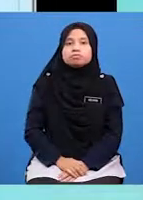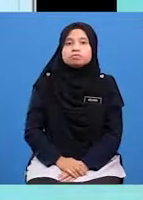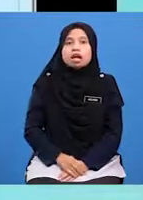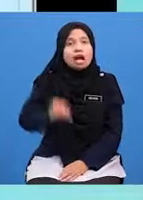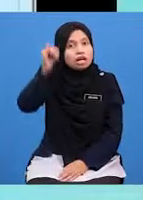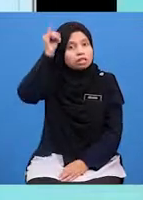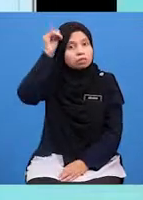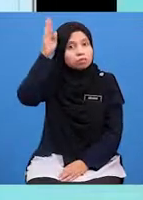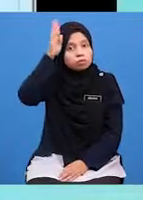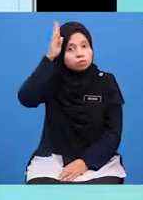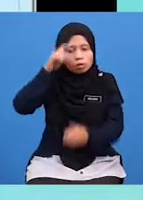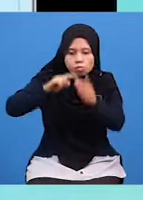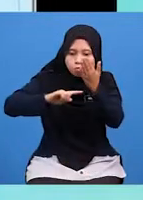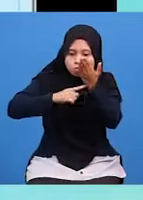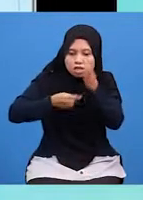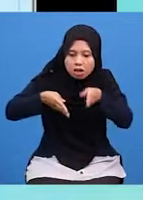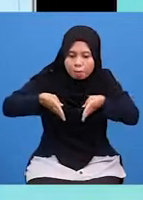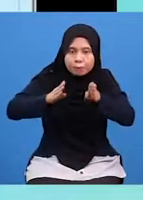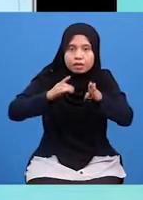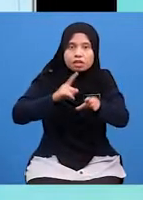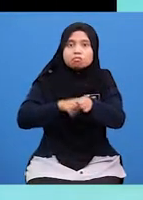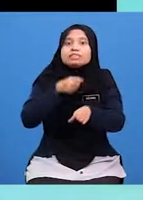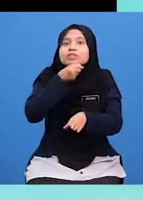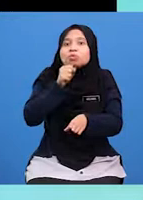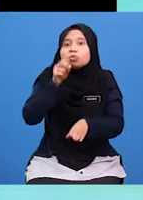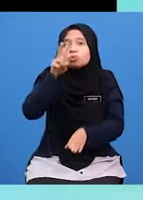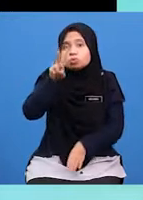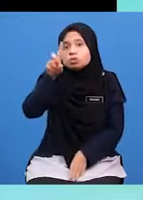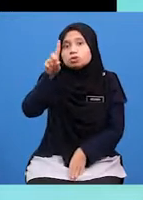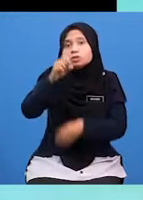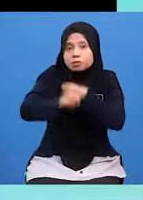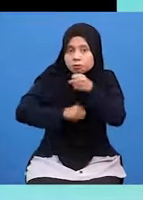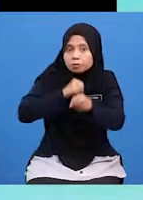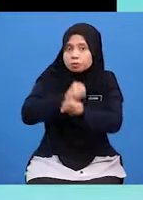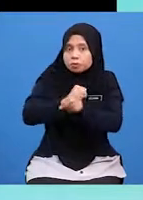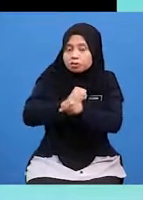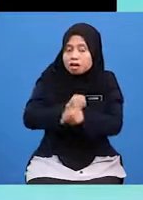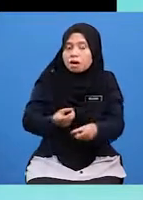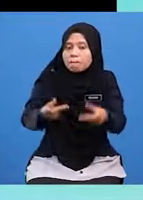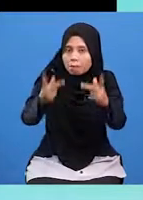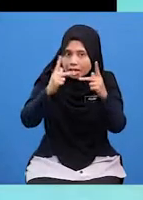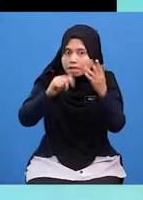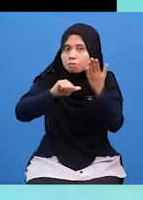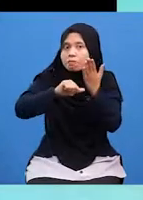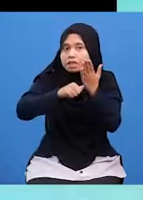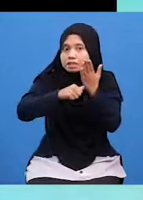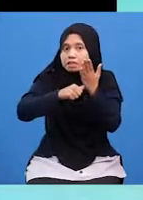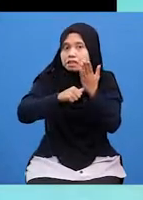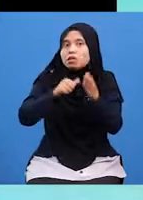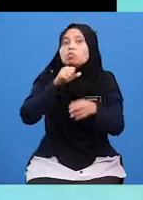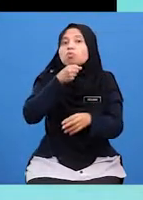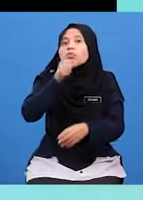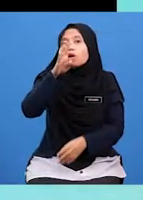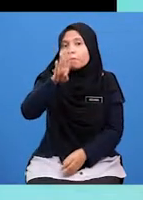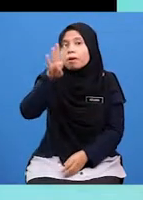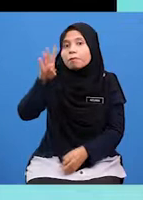Ibnu Battuta memulakan pengembaraan semasa berumur 21 tahun. Beliau kembali ke tempat asalnya pada umur